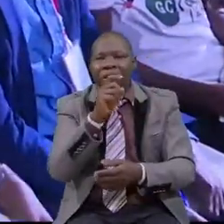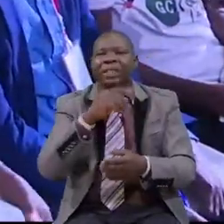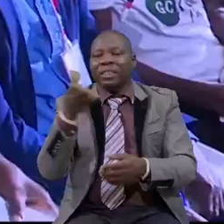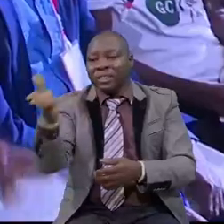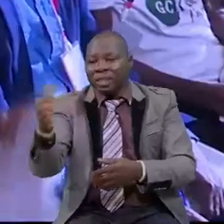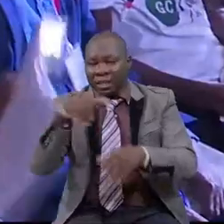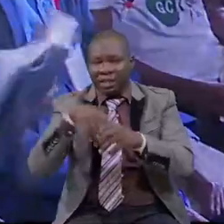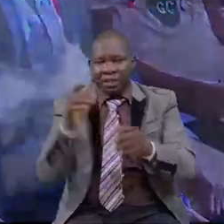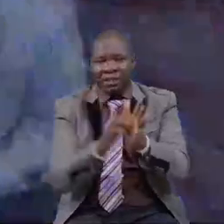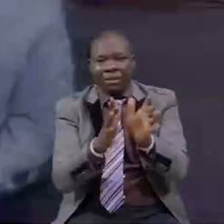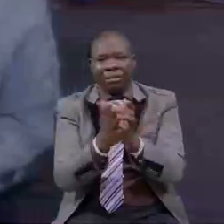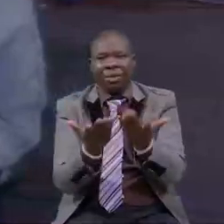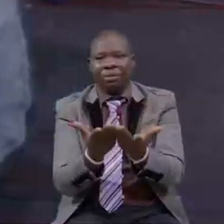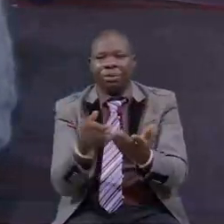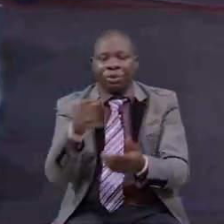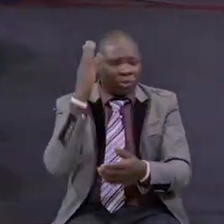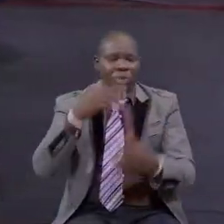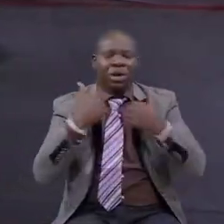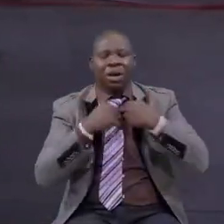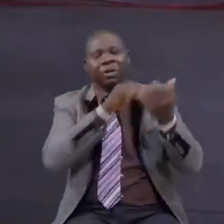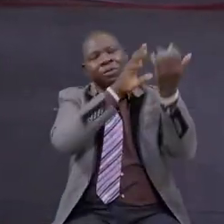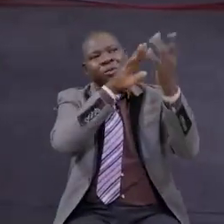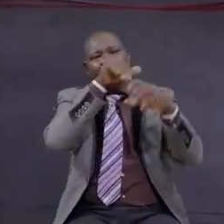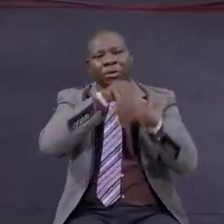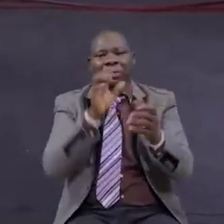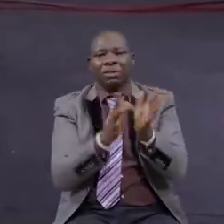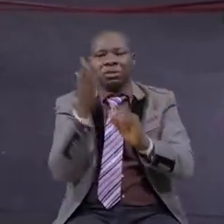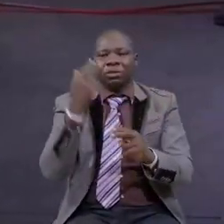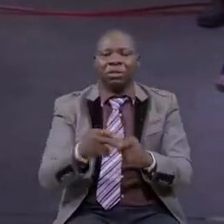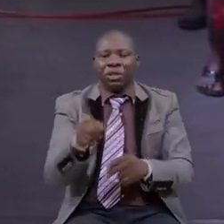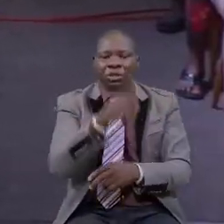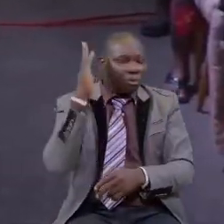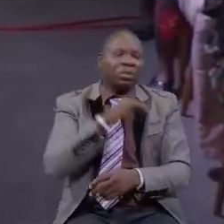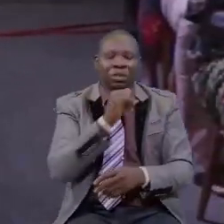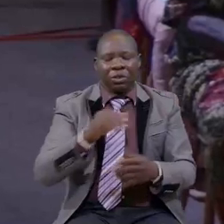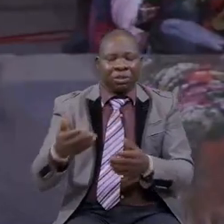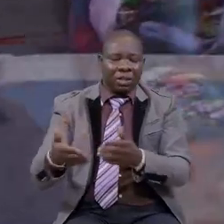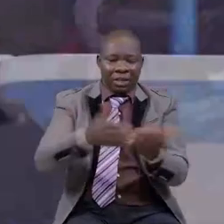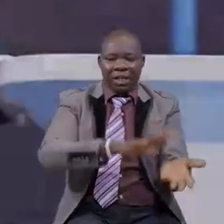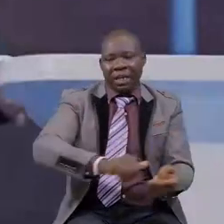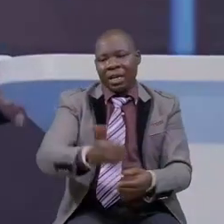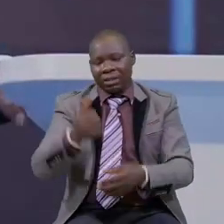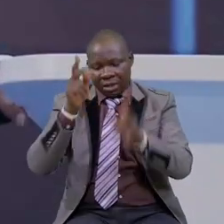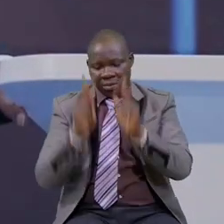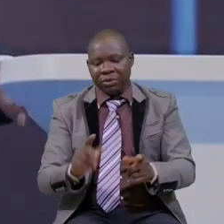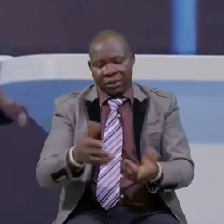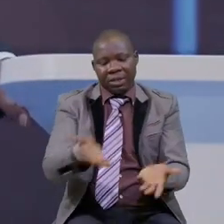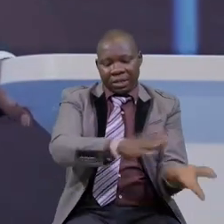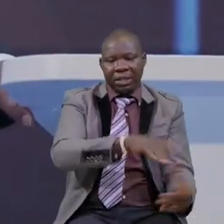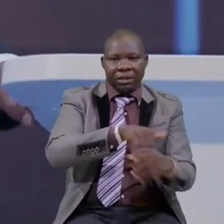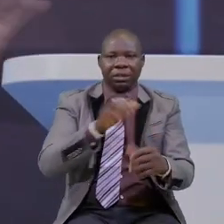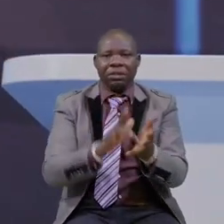C'est dans la Bible. Et vous aurez l'espérance. Vous ne mourrez pas à la place de quelqu'un d'autre.